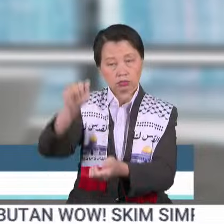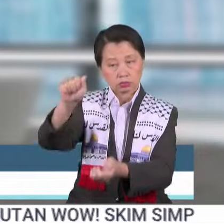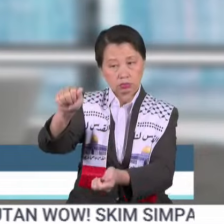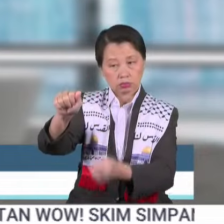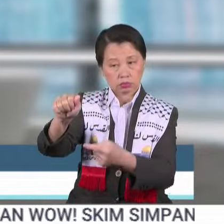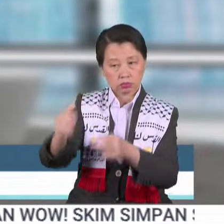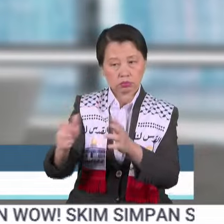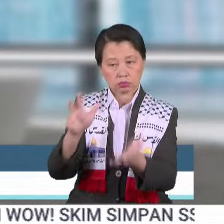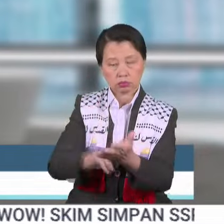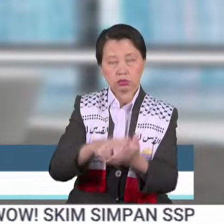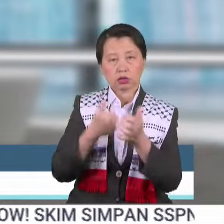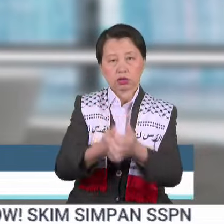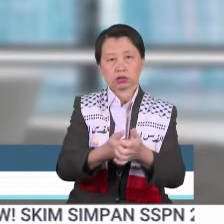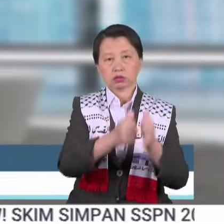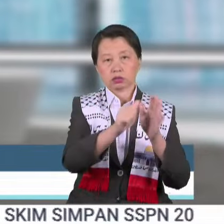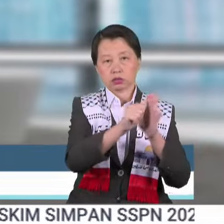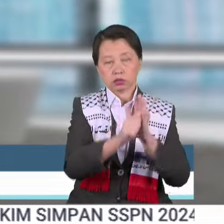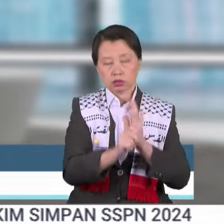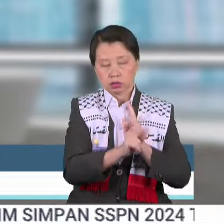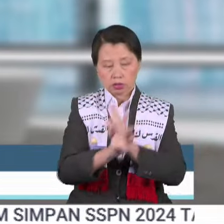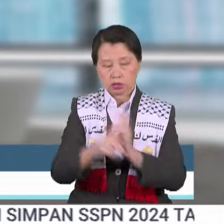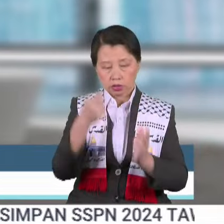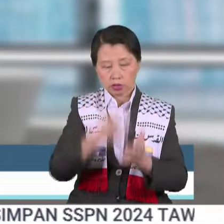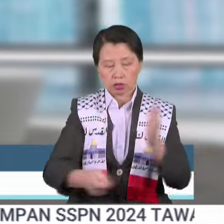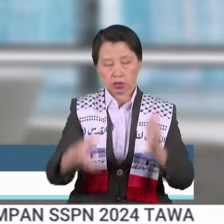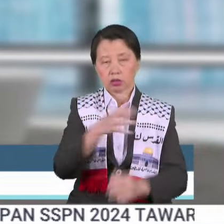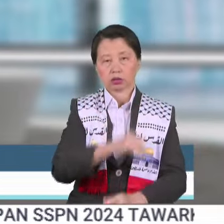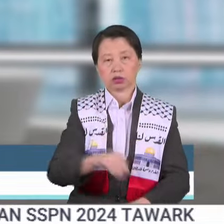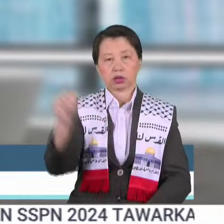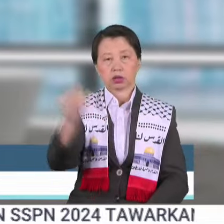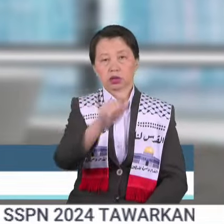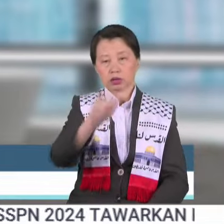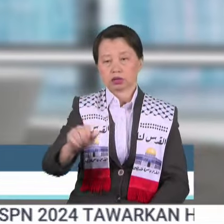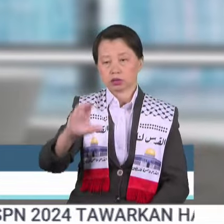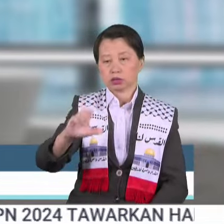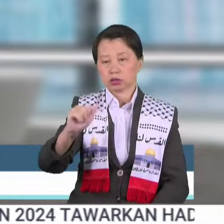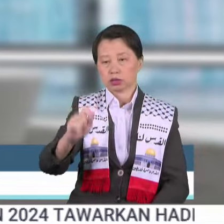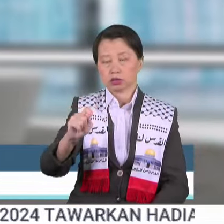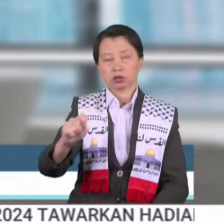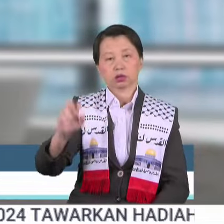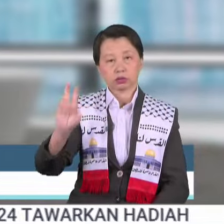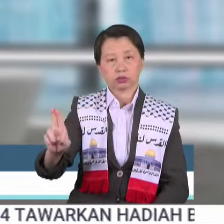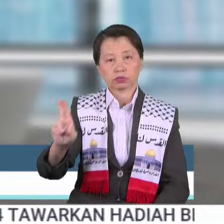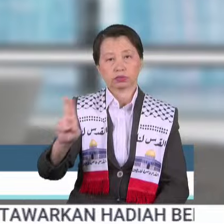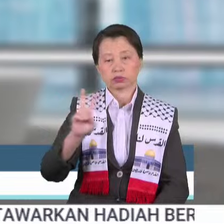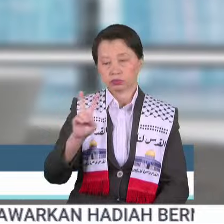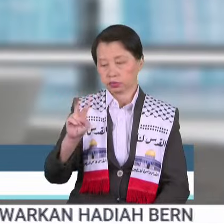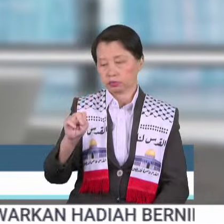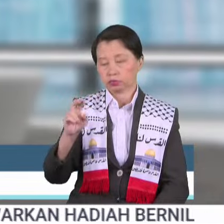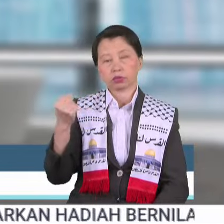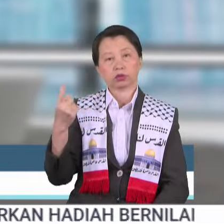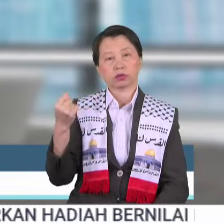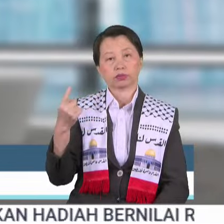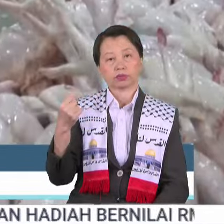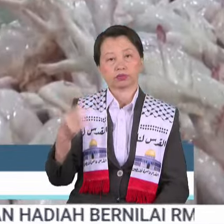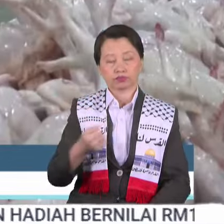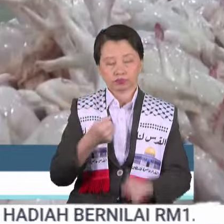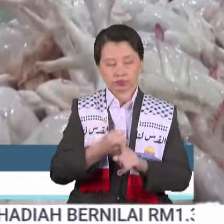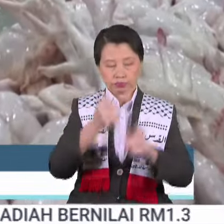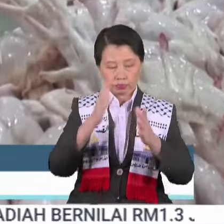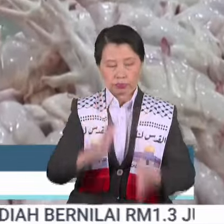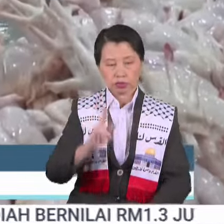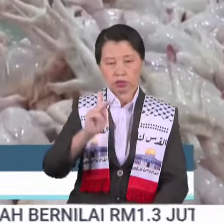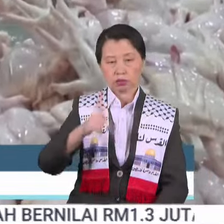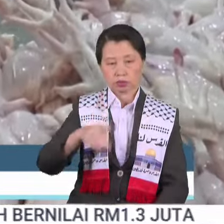pengesahan maklumat mengikut Akta Kawalan Harga dan Anti Pencatutan AKHAP 2011. Menurut pengarah